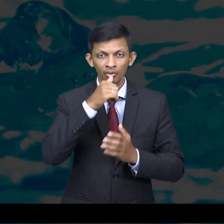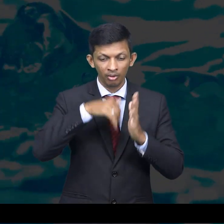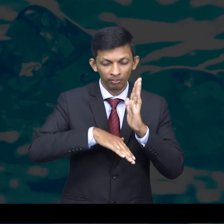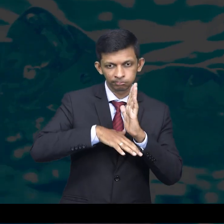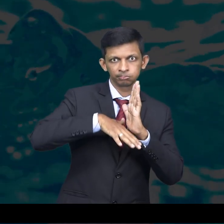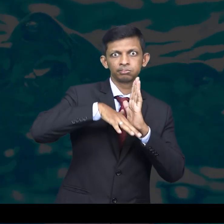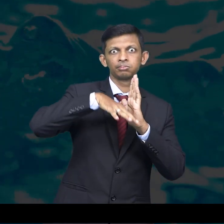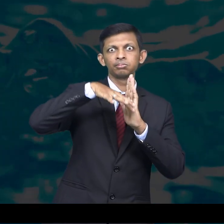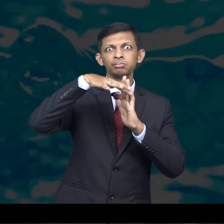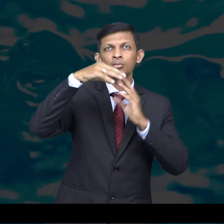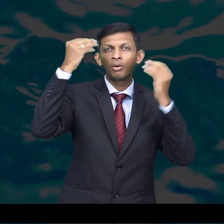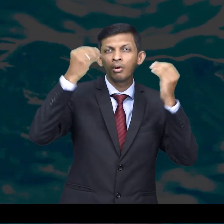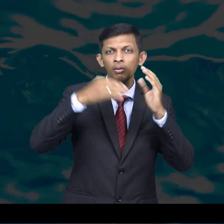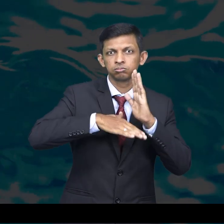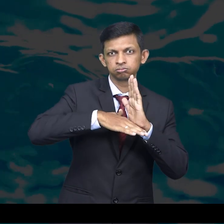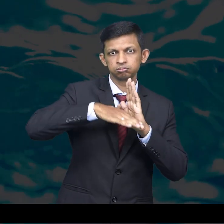पूर,